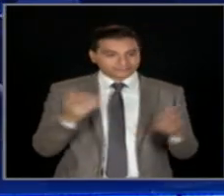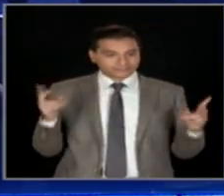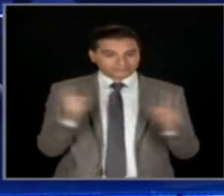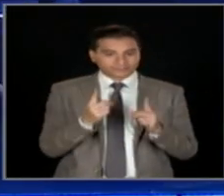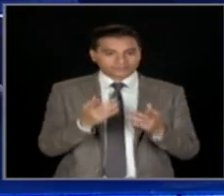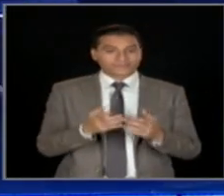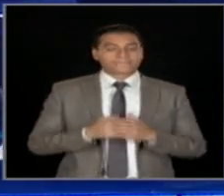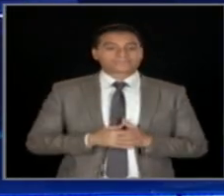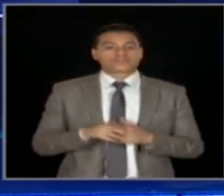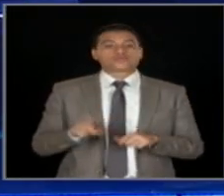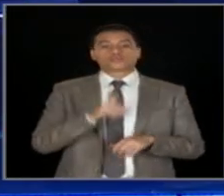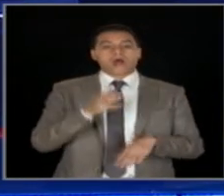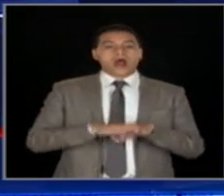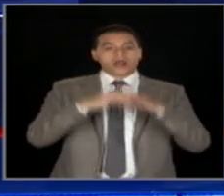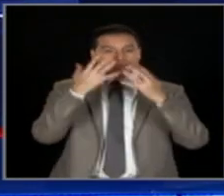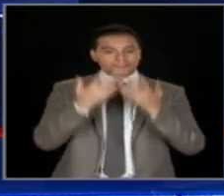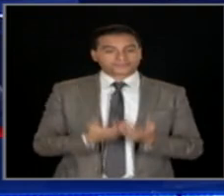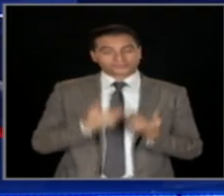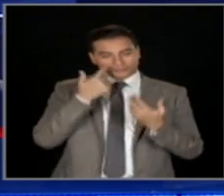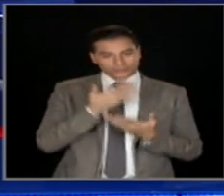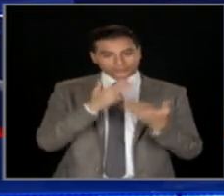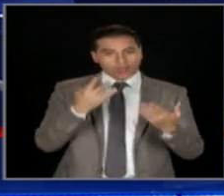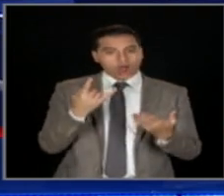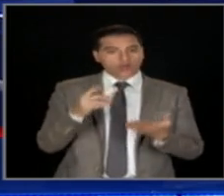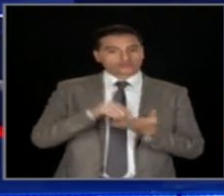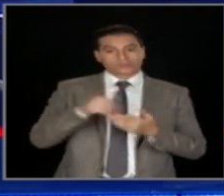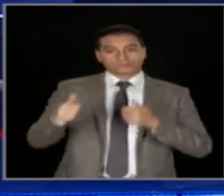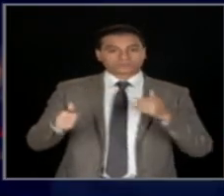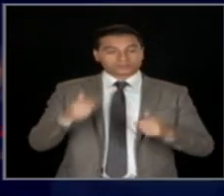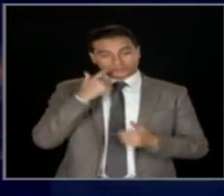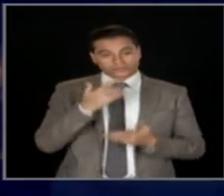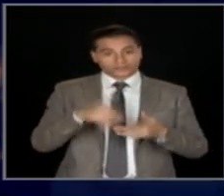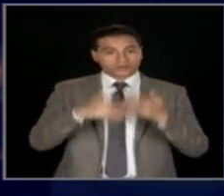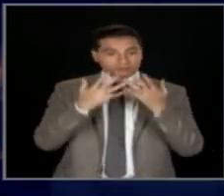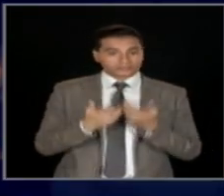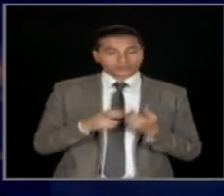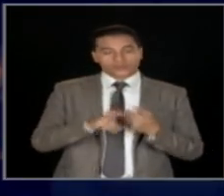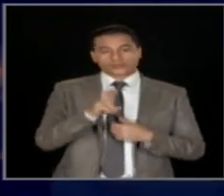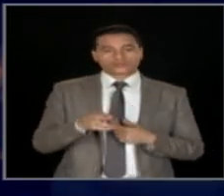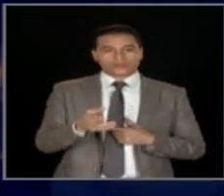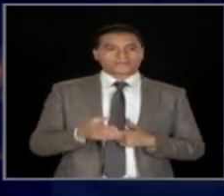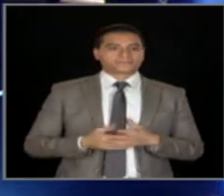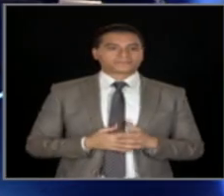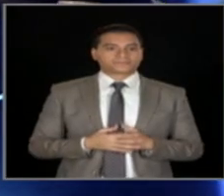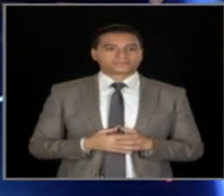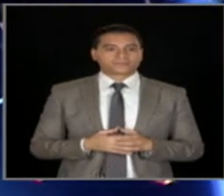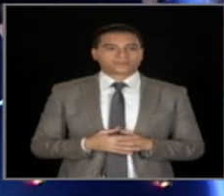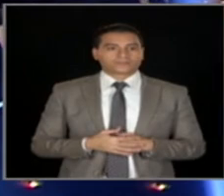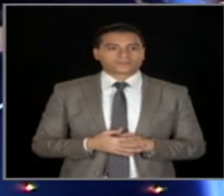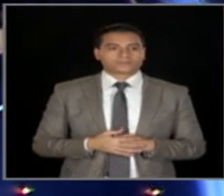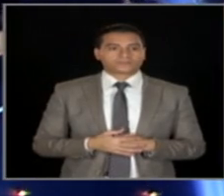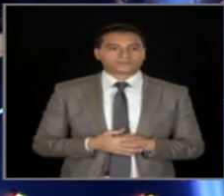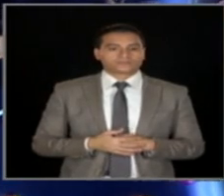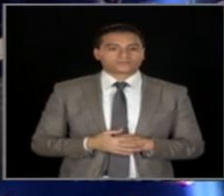ورحمة. سؤال في القدرات الذهنية بعشر نقط. قدرات ذهنية، والسؤال هو